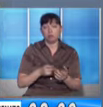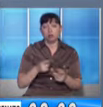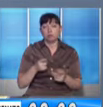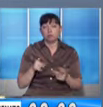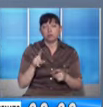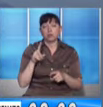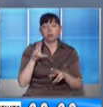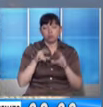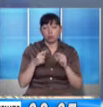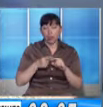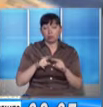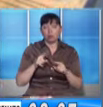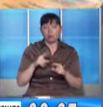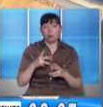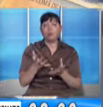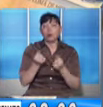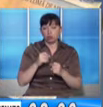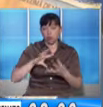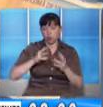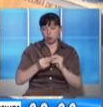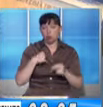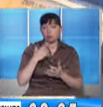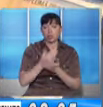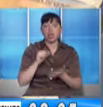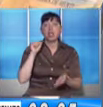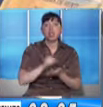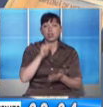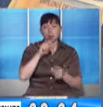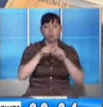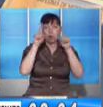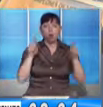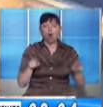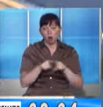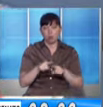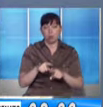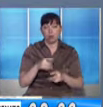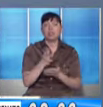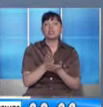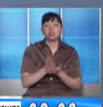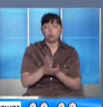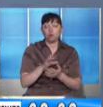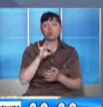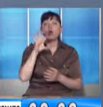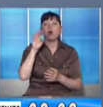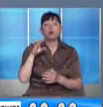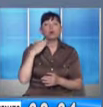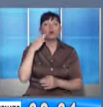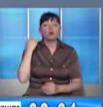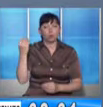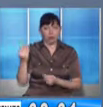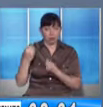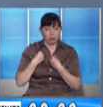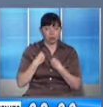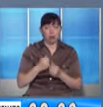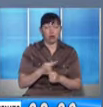prețuire pentru obținerea acestui rezultat, avem și o diplomă de merit pentru Renato Usatăi din partea Asociației Comunilor din România. Deci